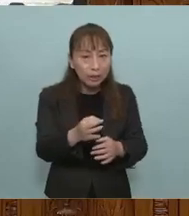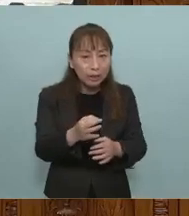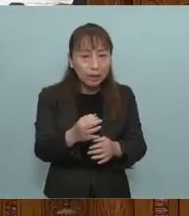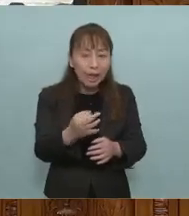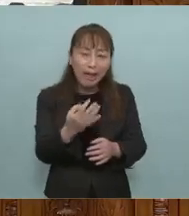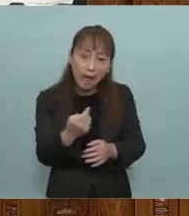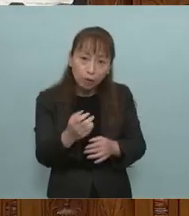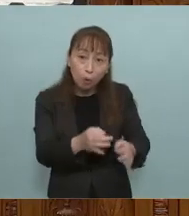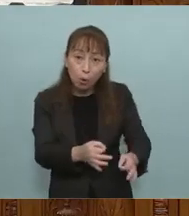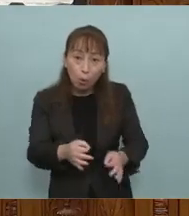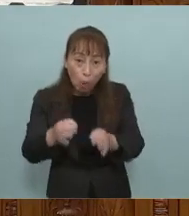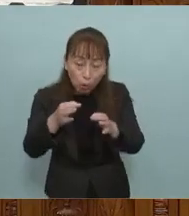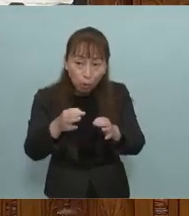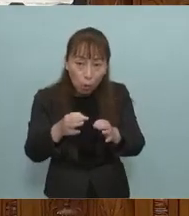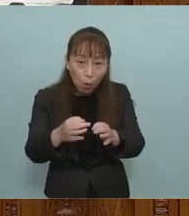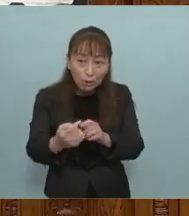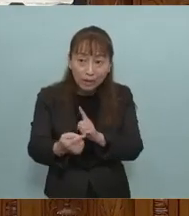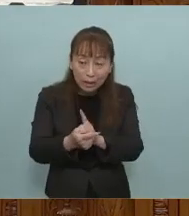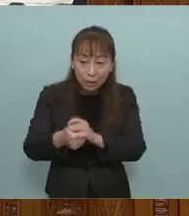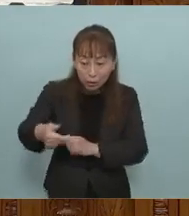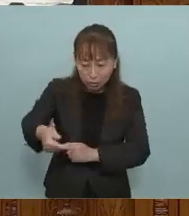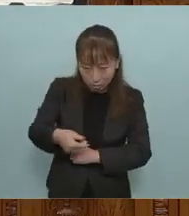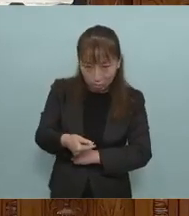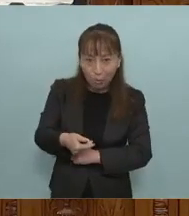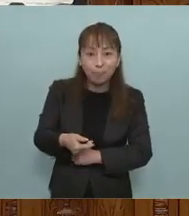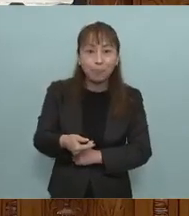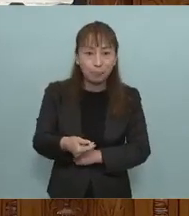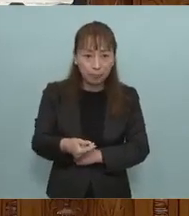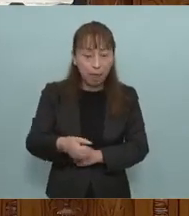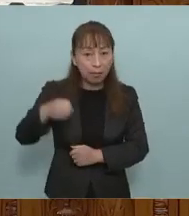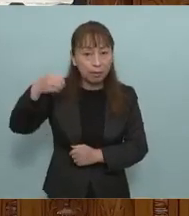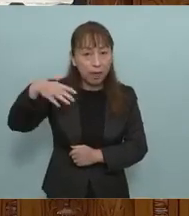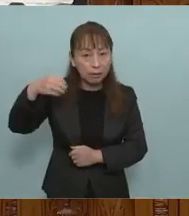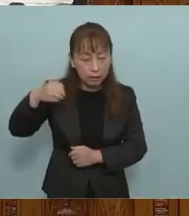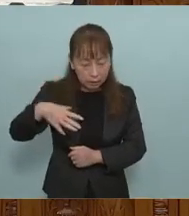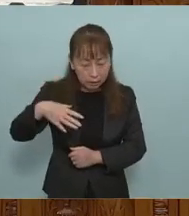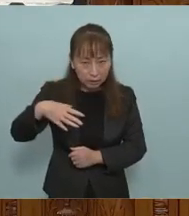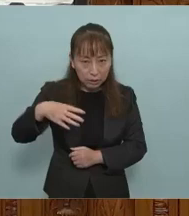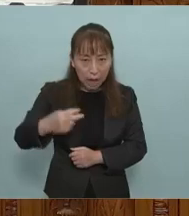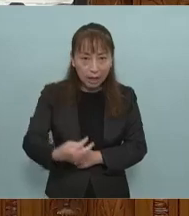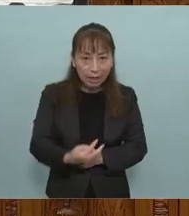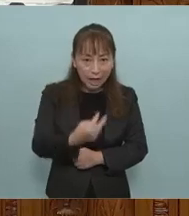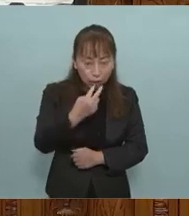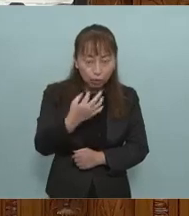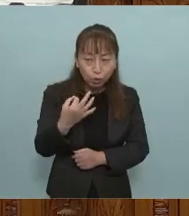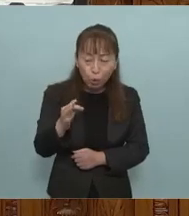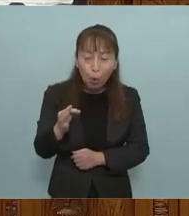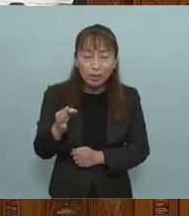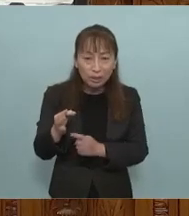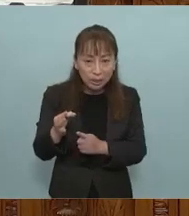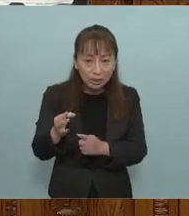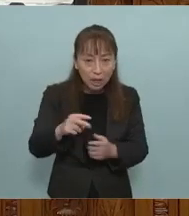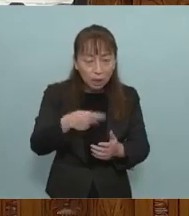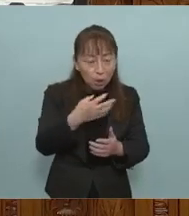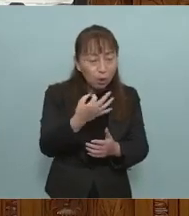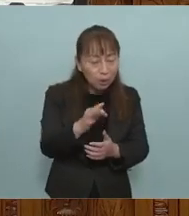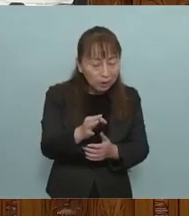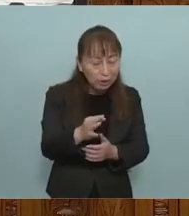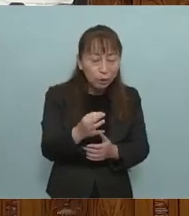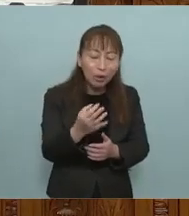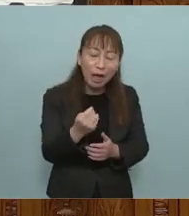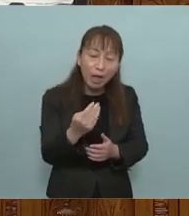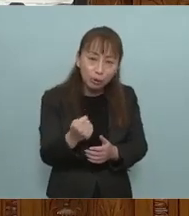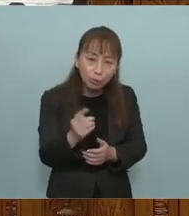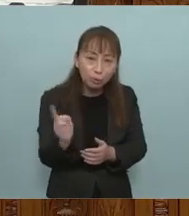策についてお尋ねがありました。電気・ガス料金、食料品価格